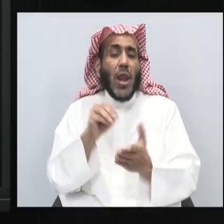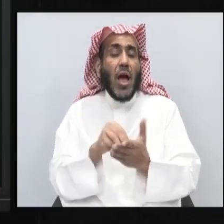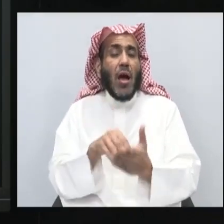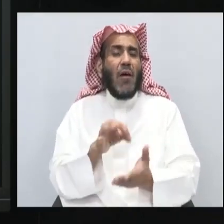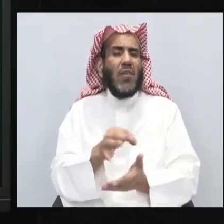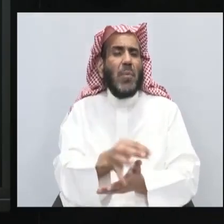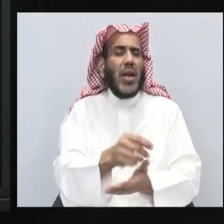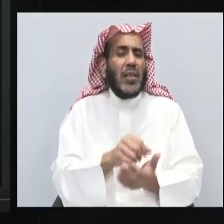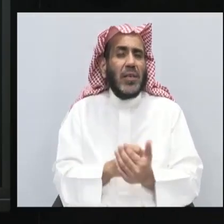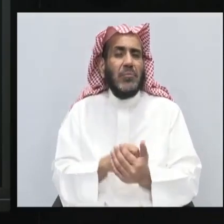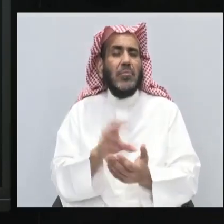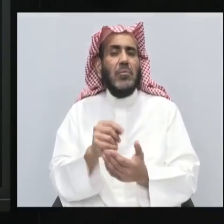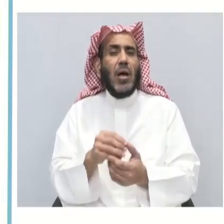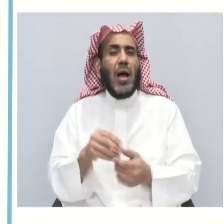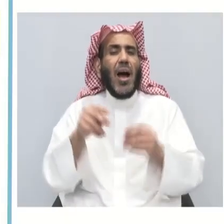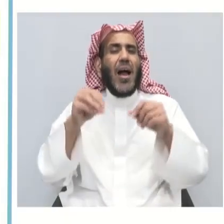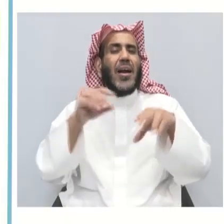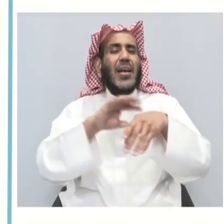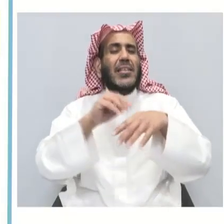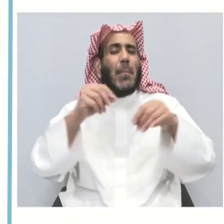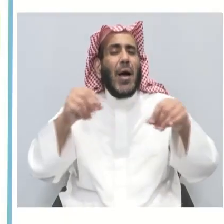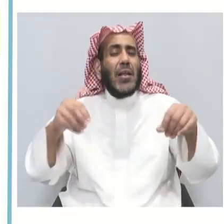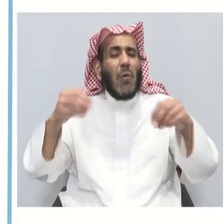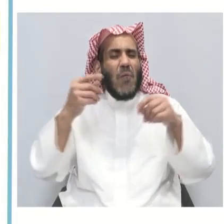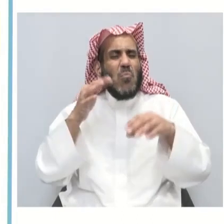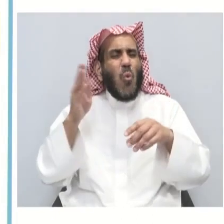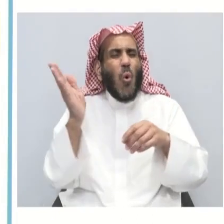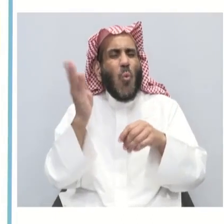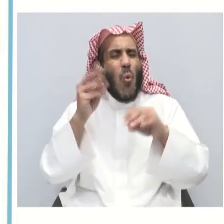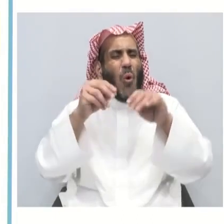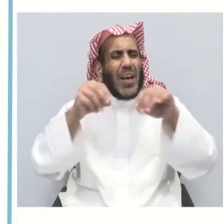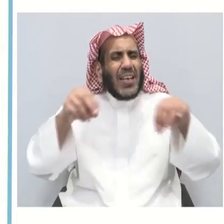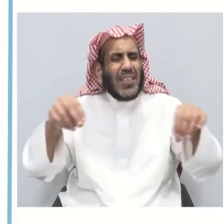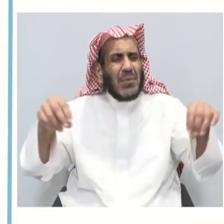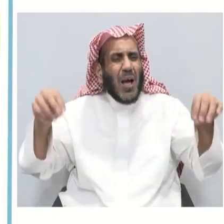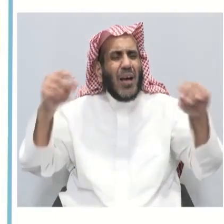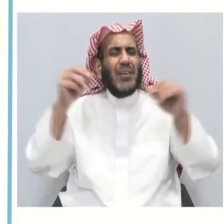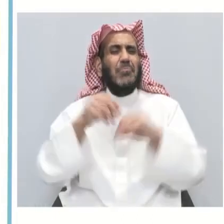المناطق الرطبة. أحسنتم، في المناطق الرطبة.